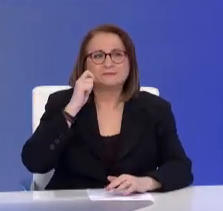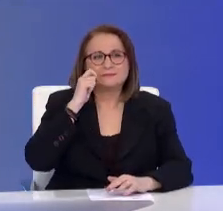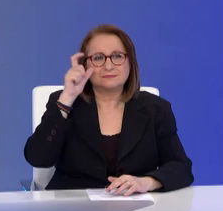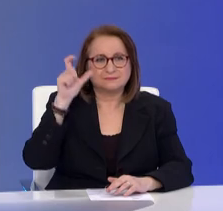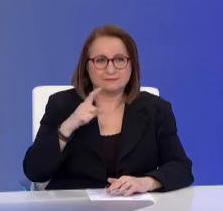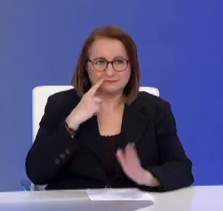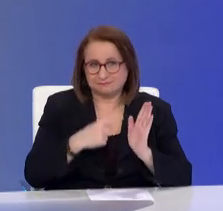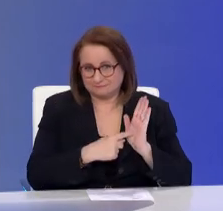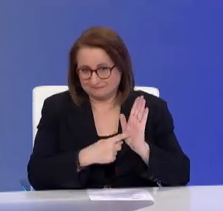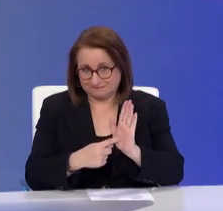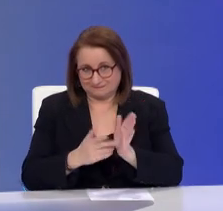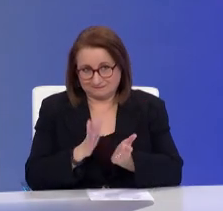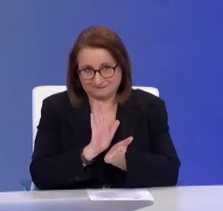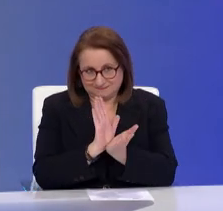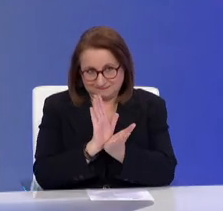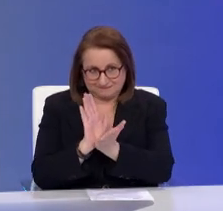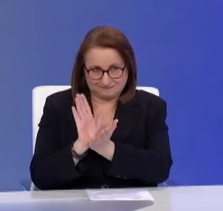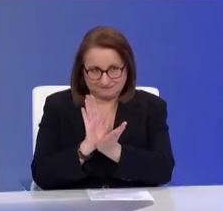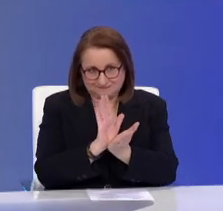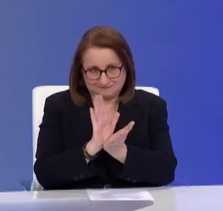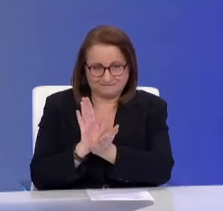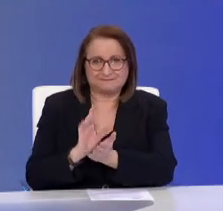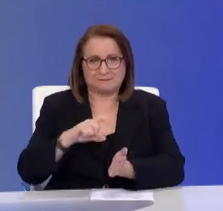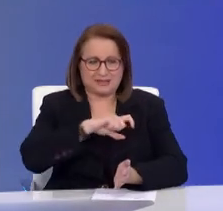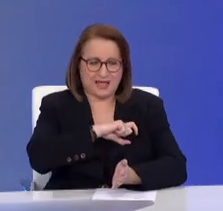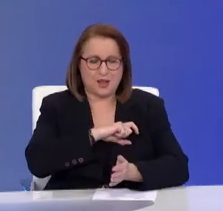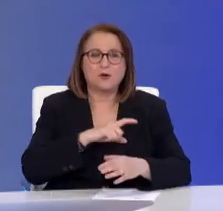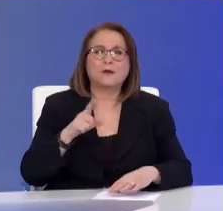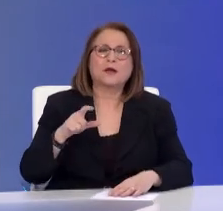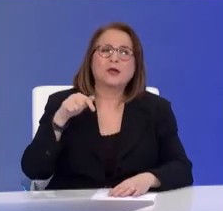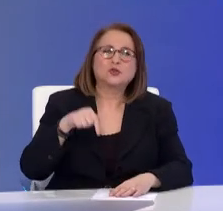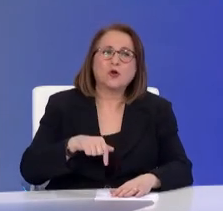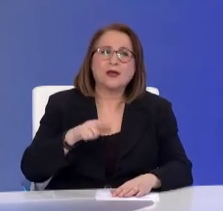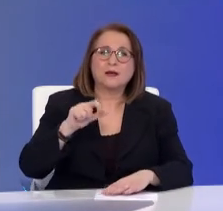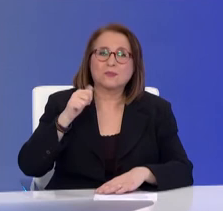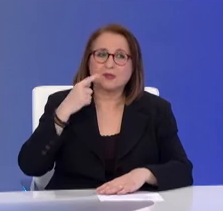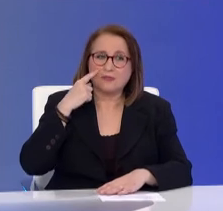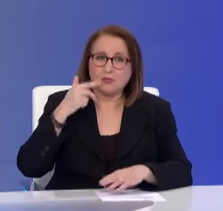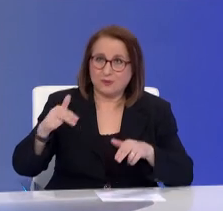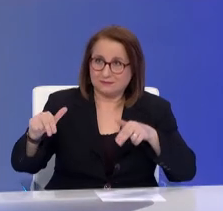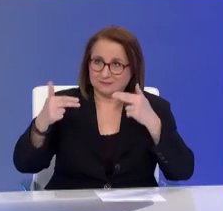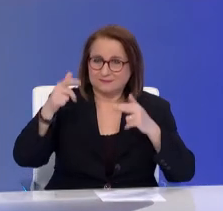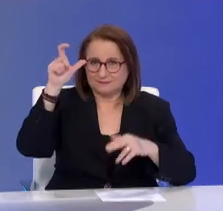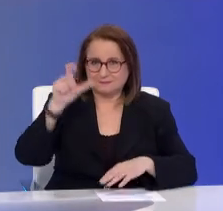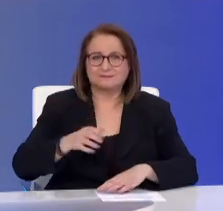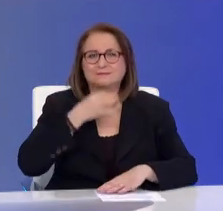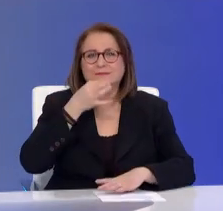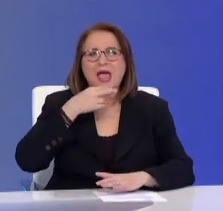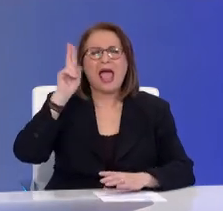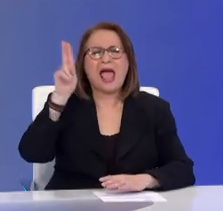a transmission. Έχουμε την τιμή να παρακολουθήσουμε διαδικτυακά την ομιλία